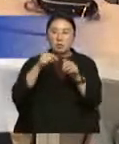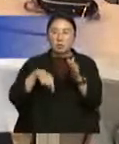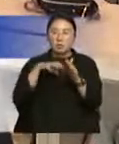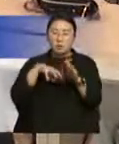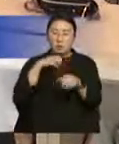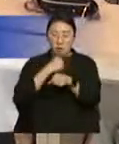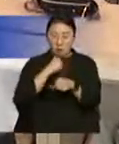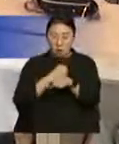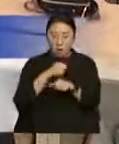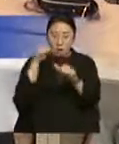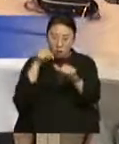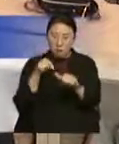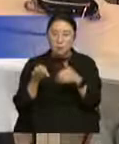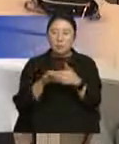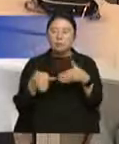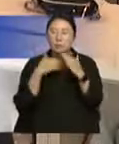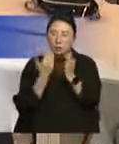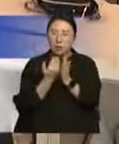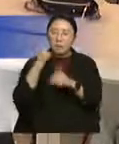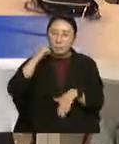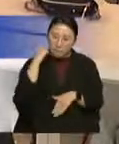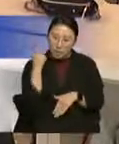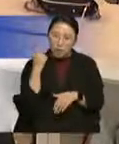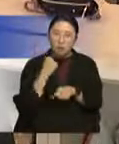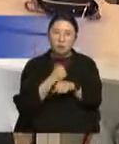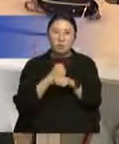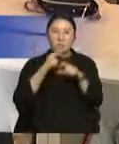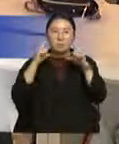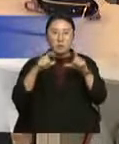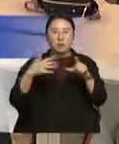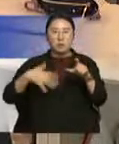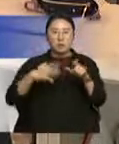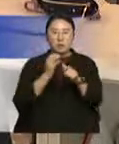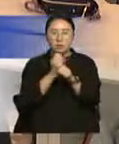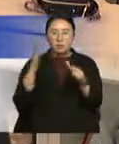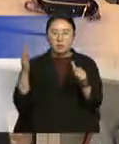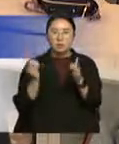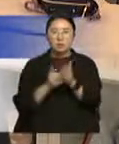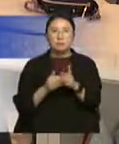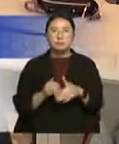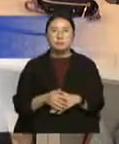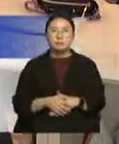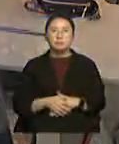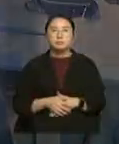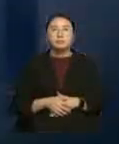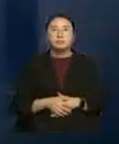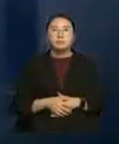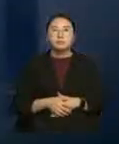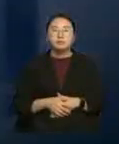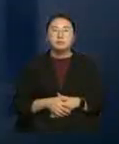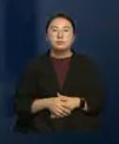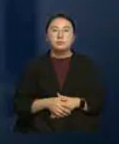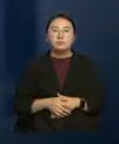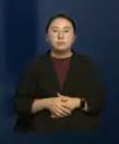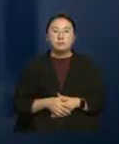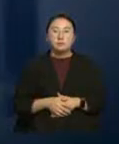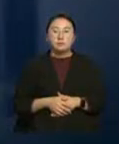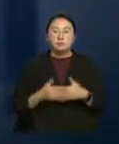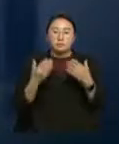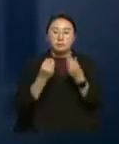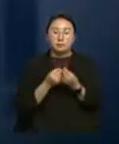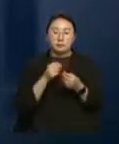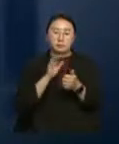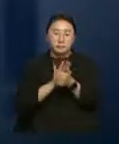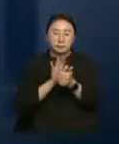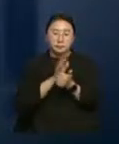하라고 했으면 다 그렇게 했죠. 근데 그거를 고지를 안 해줬기 때문에 기회를 놓친 거지. 지방세 특례